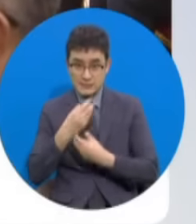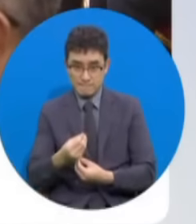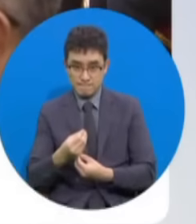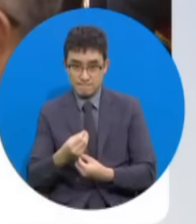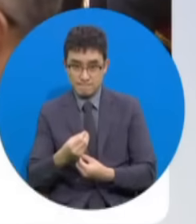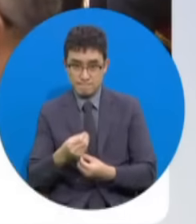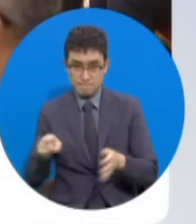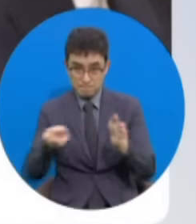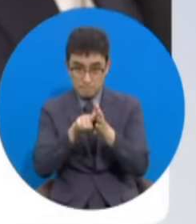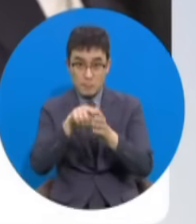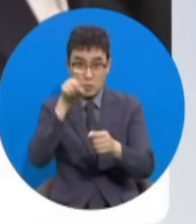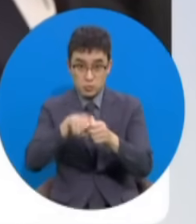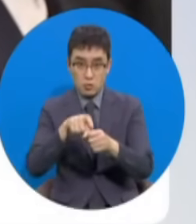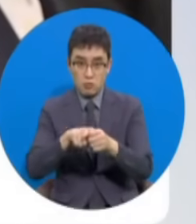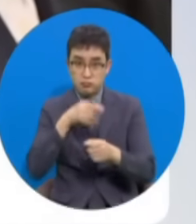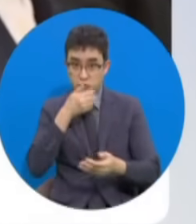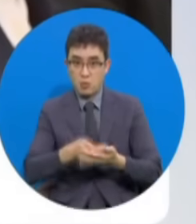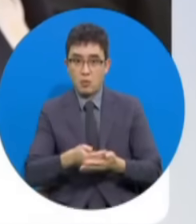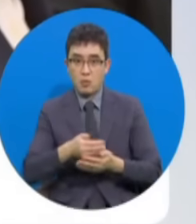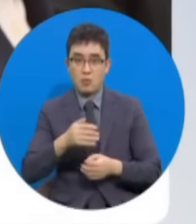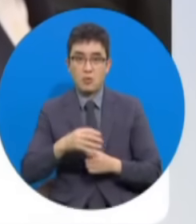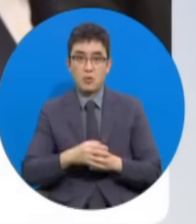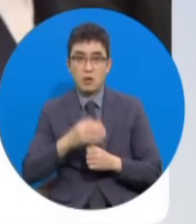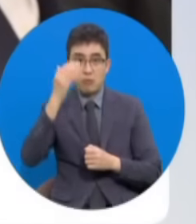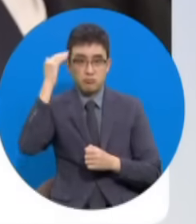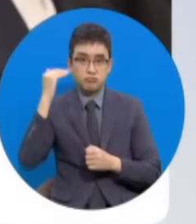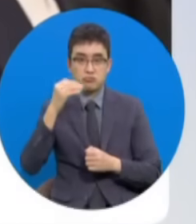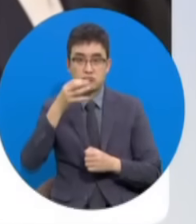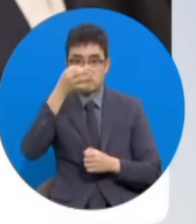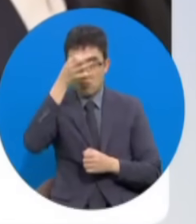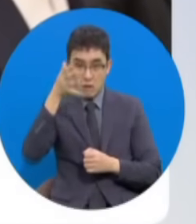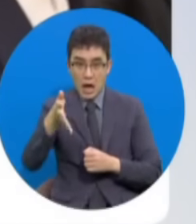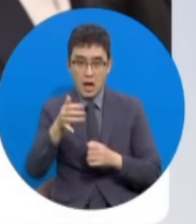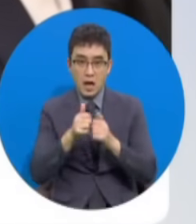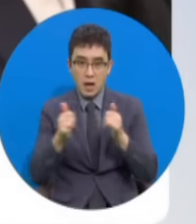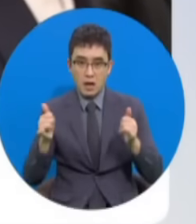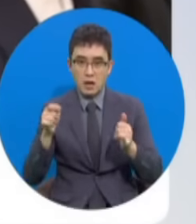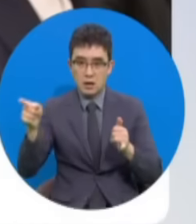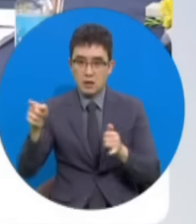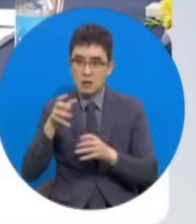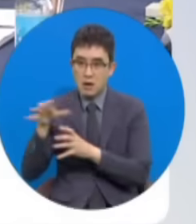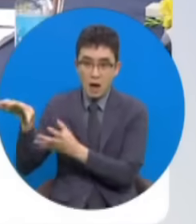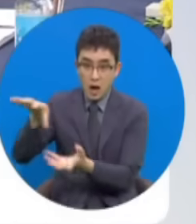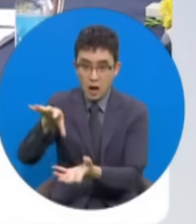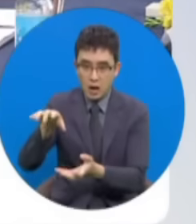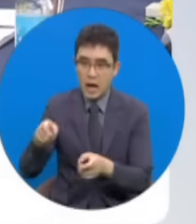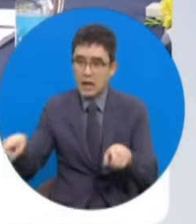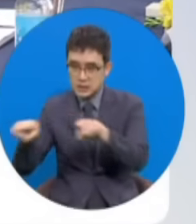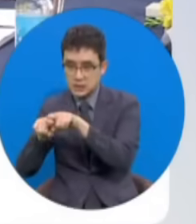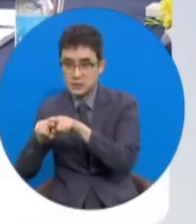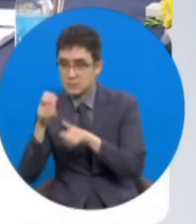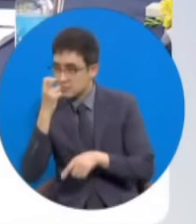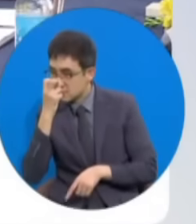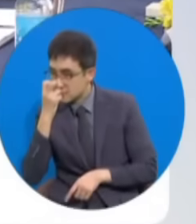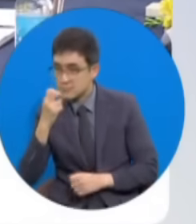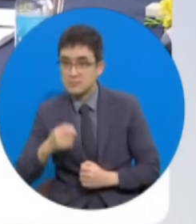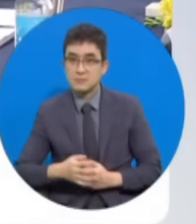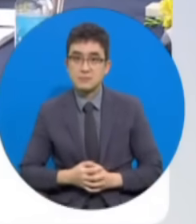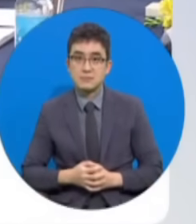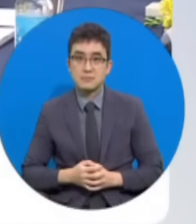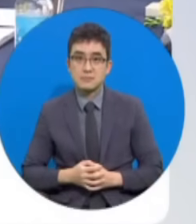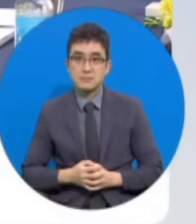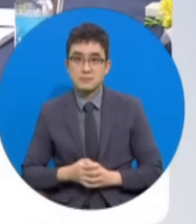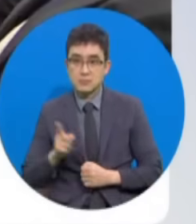가장 중요한 것은 우리 대한민국 전문가가 실시간으로 상주하면서 그 내용들을 모니터링하는데 참여하고 그리고 그